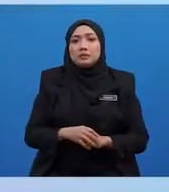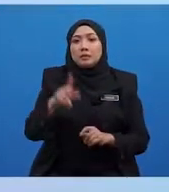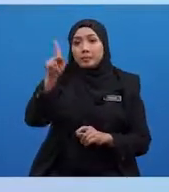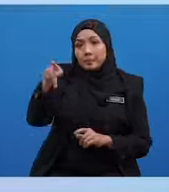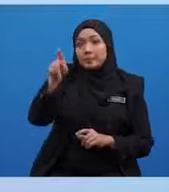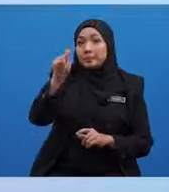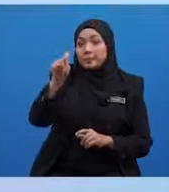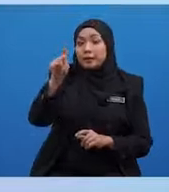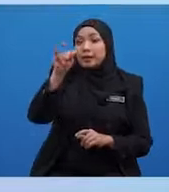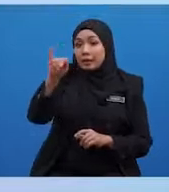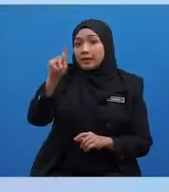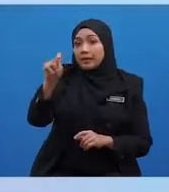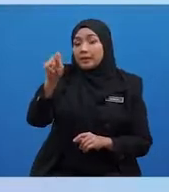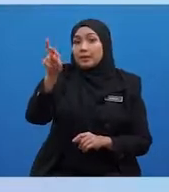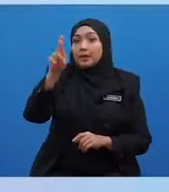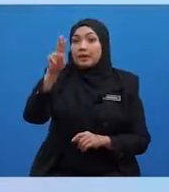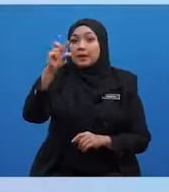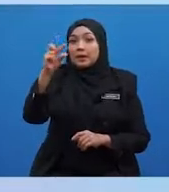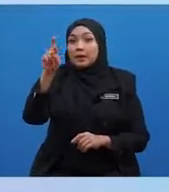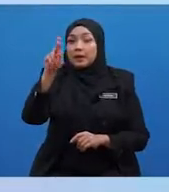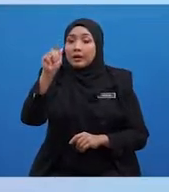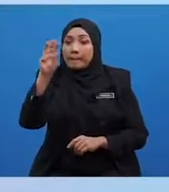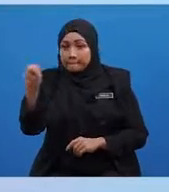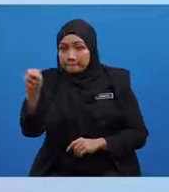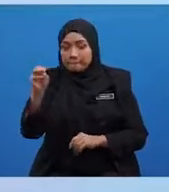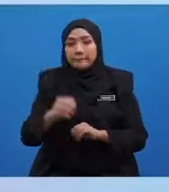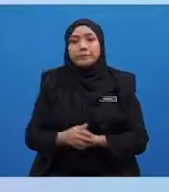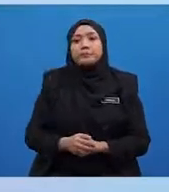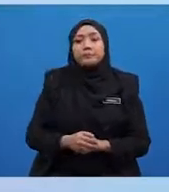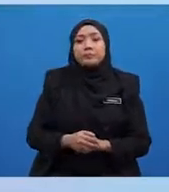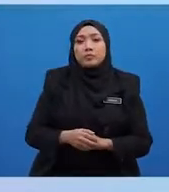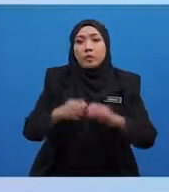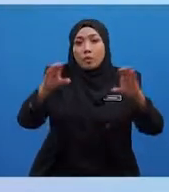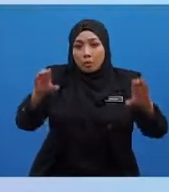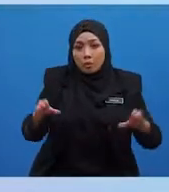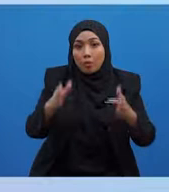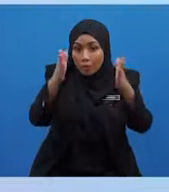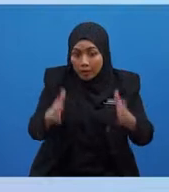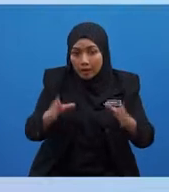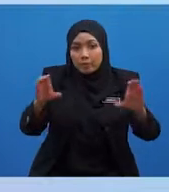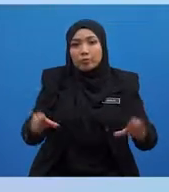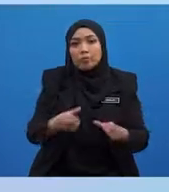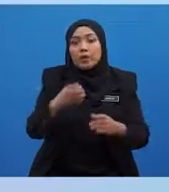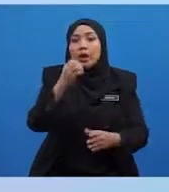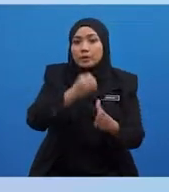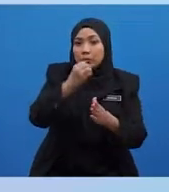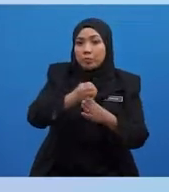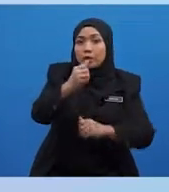pictogram. Reka bentuk logo ini berdasarkan objek buatan manusia atau alam semula